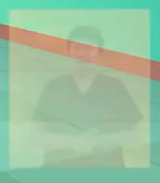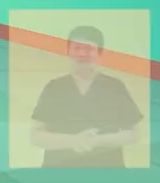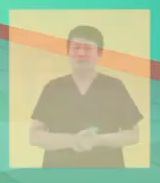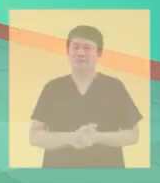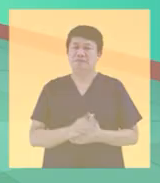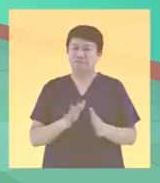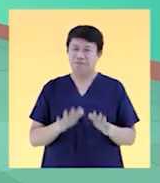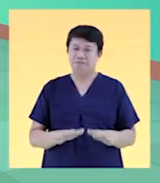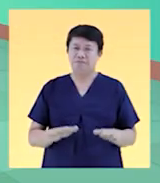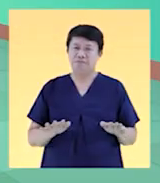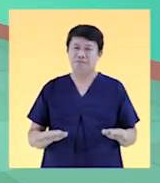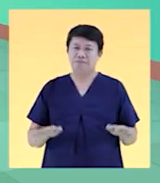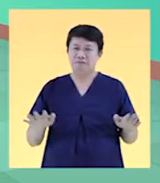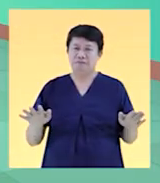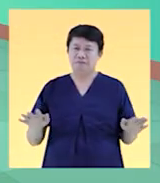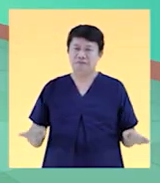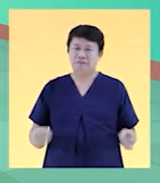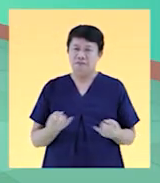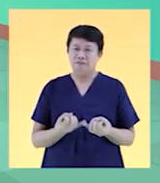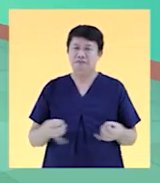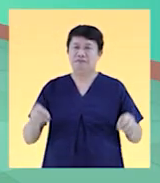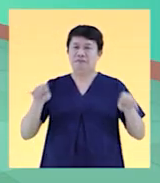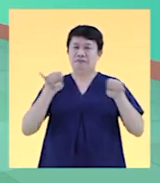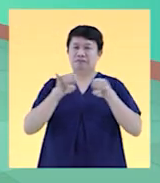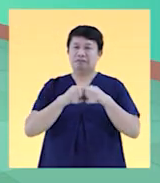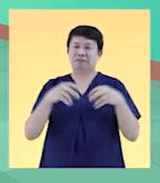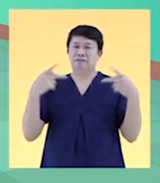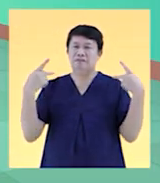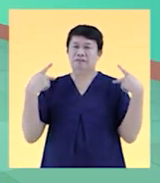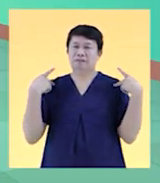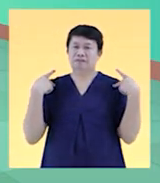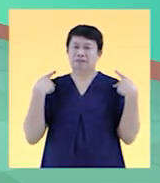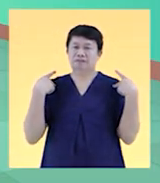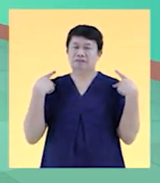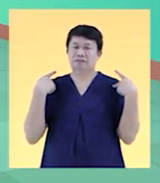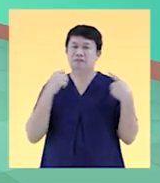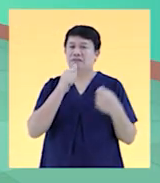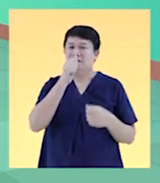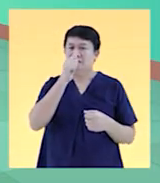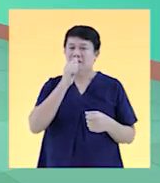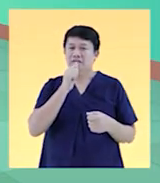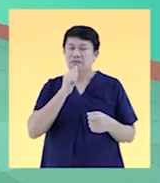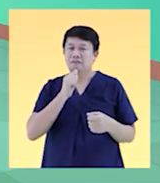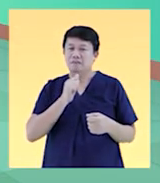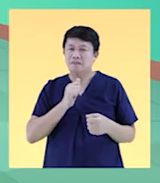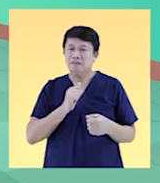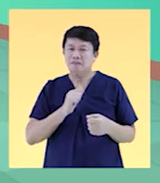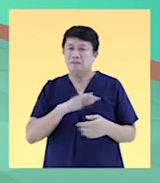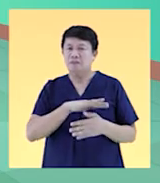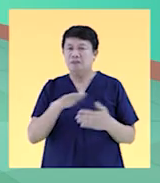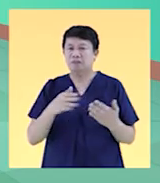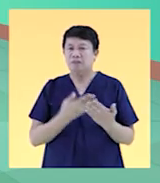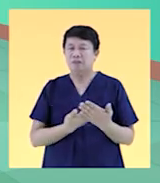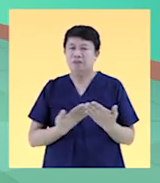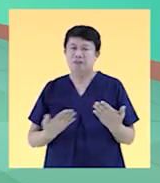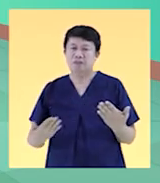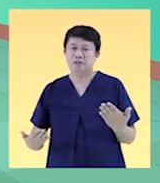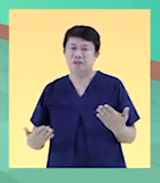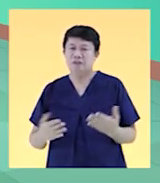Hooray! Mga bata, napakahalaga ng pagkakaroon ng persistence o perseverance sa lahat ng